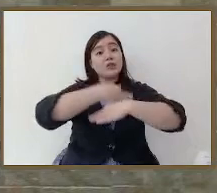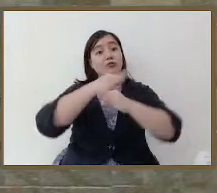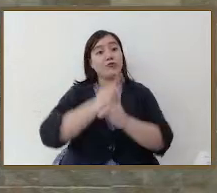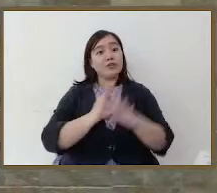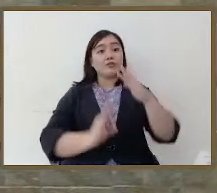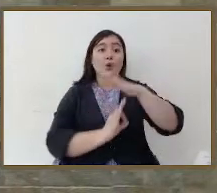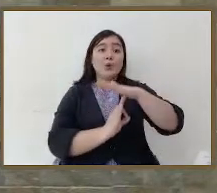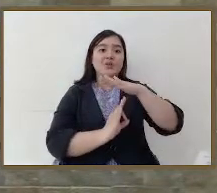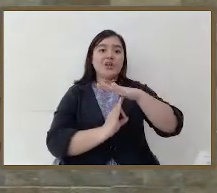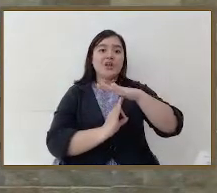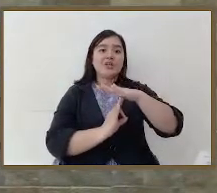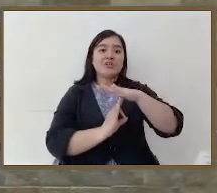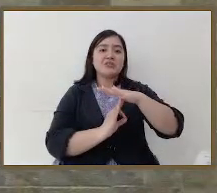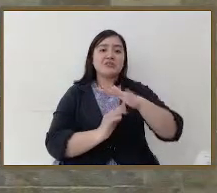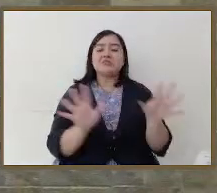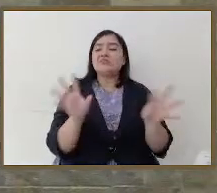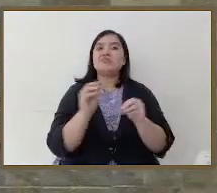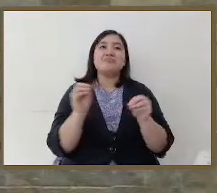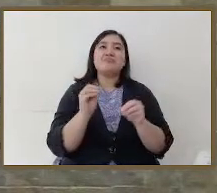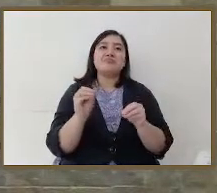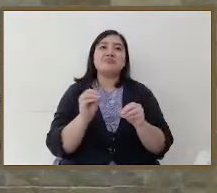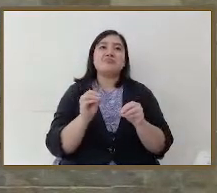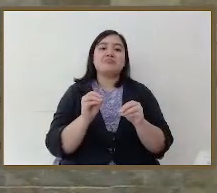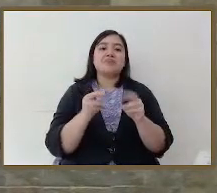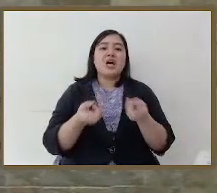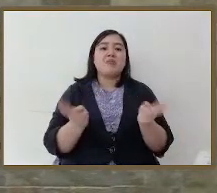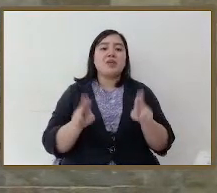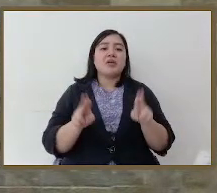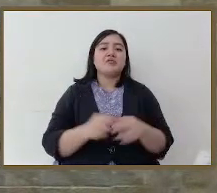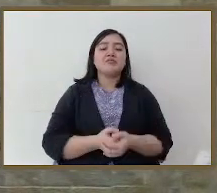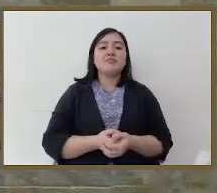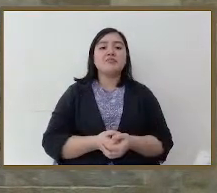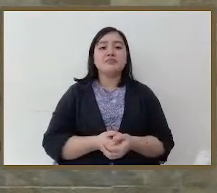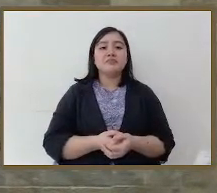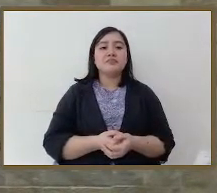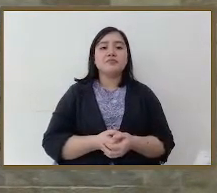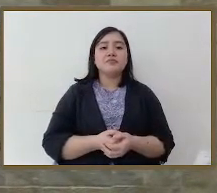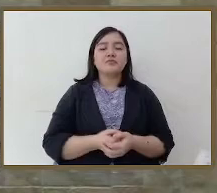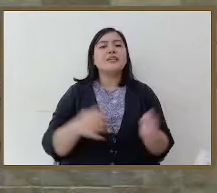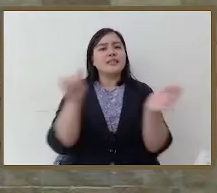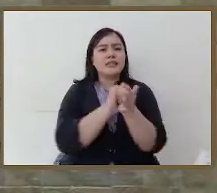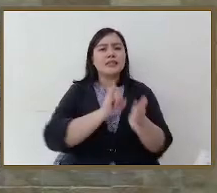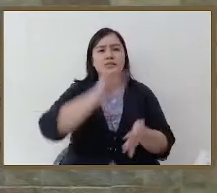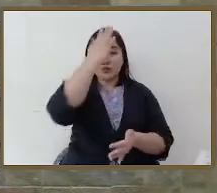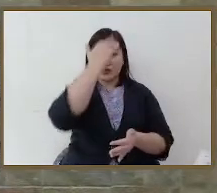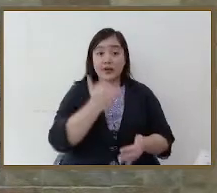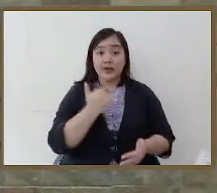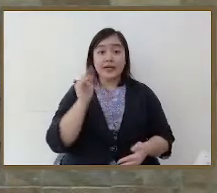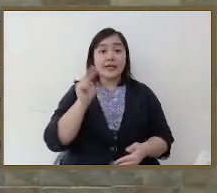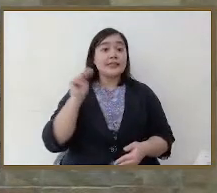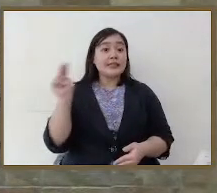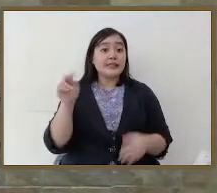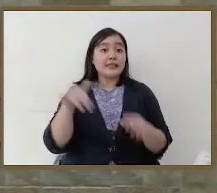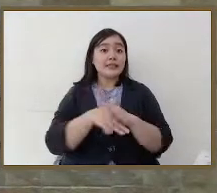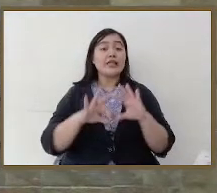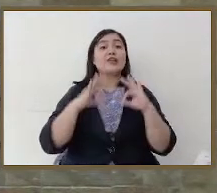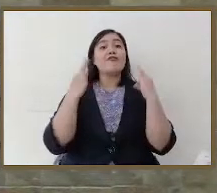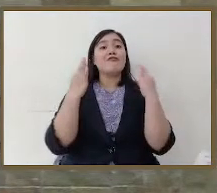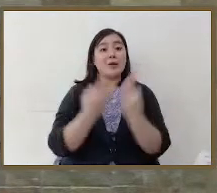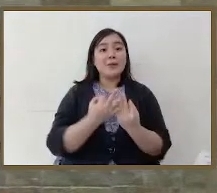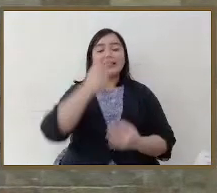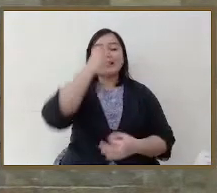So anong kailangan po natin sa loob ng ating pamilya? Diyos. Mga kapatid, bigyan po natin ng Diyos ang ating